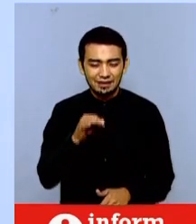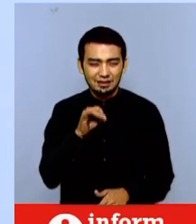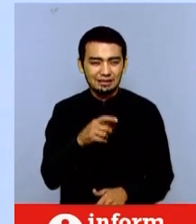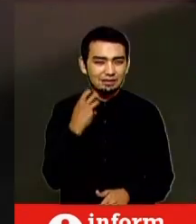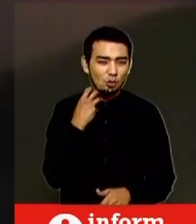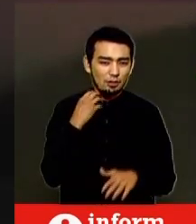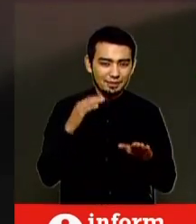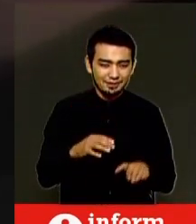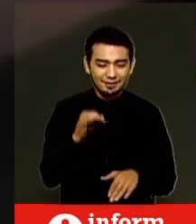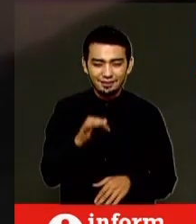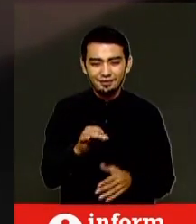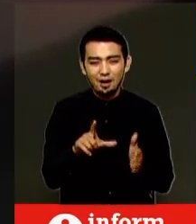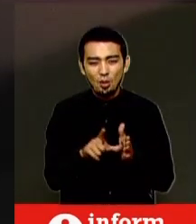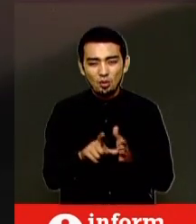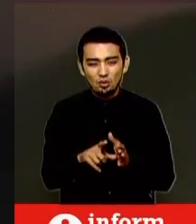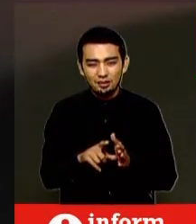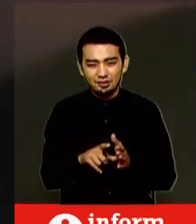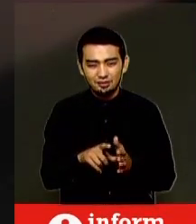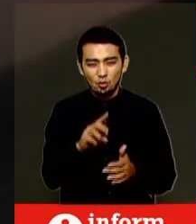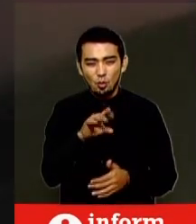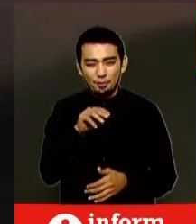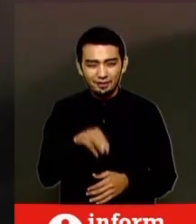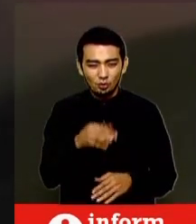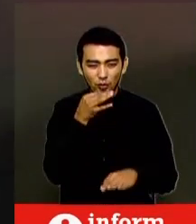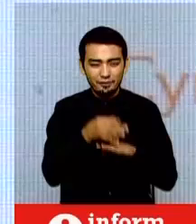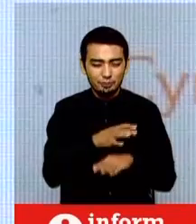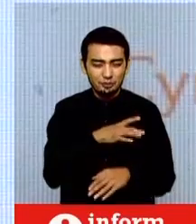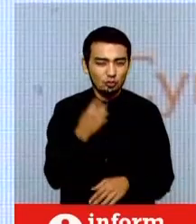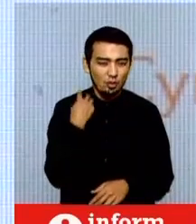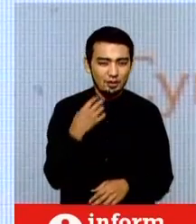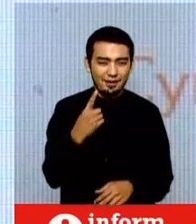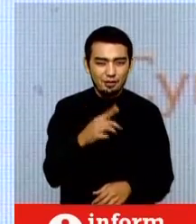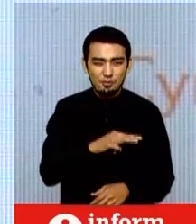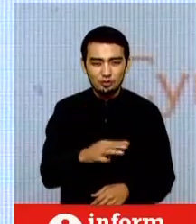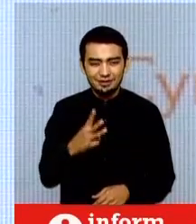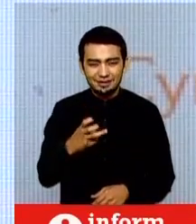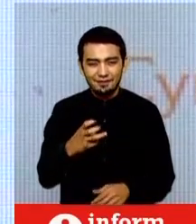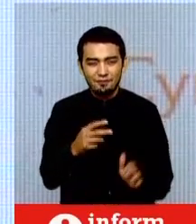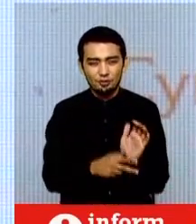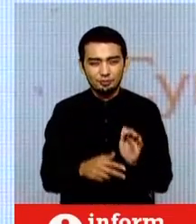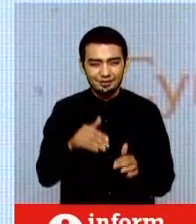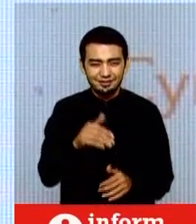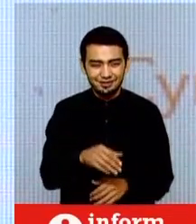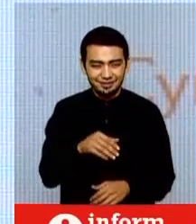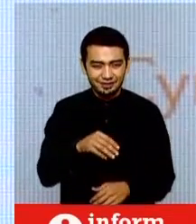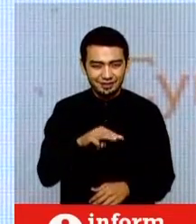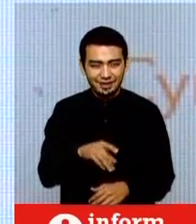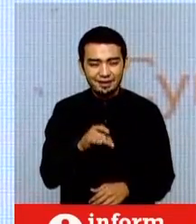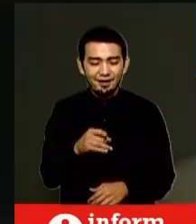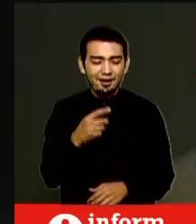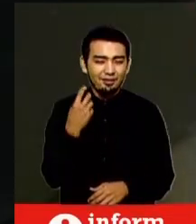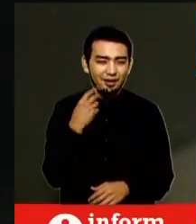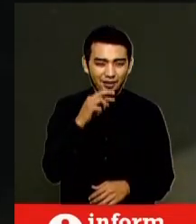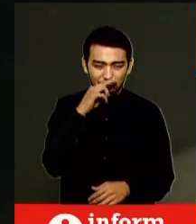Однако в налоговом комитете ответили, что на самом деле долг 1 383 000. Ошибку сделал сам должник, хотя нижнего предела